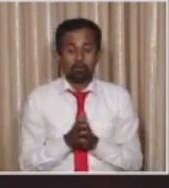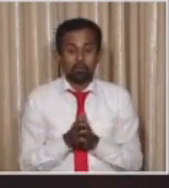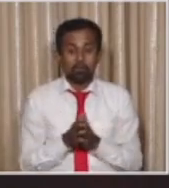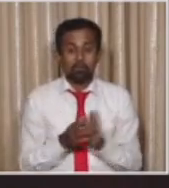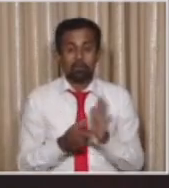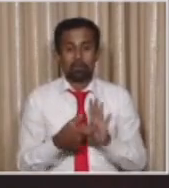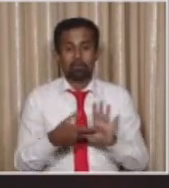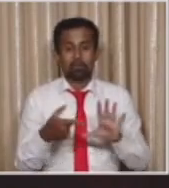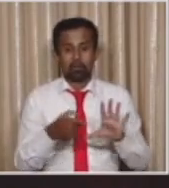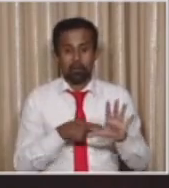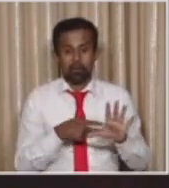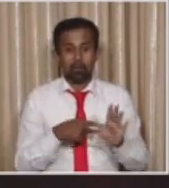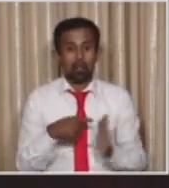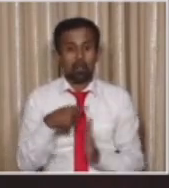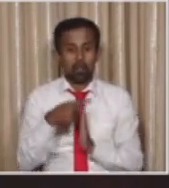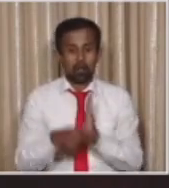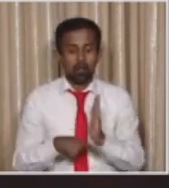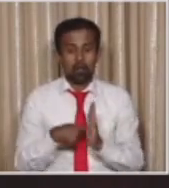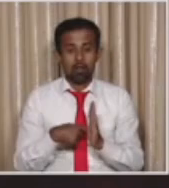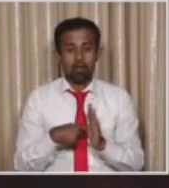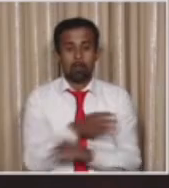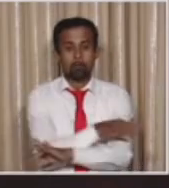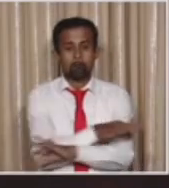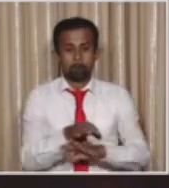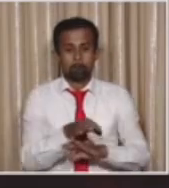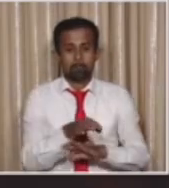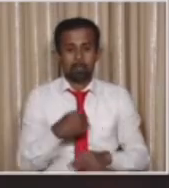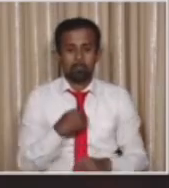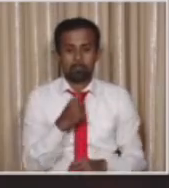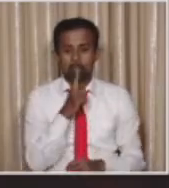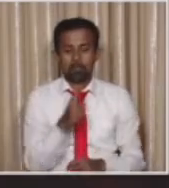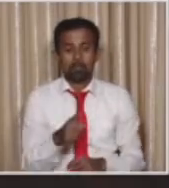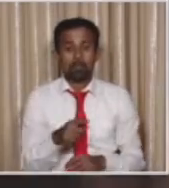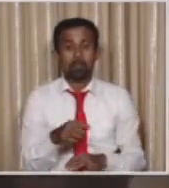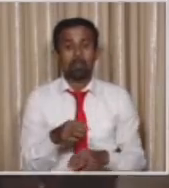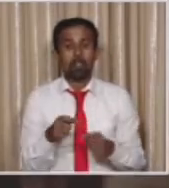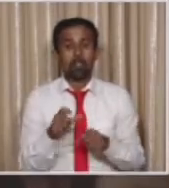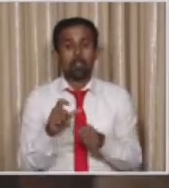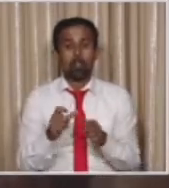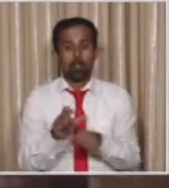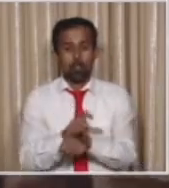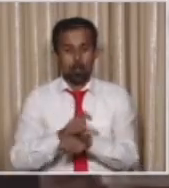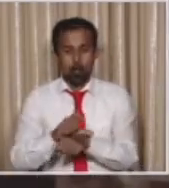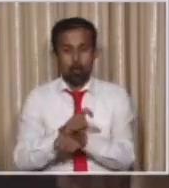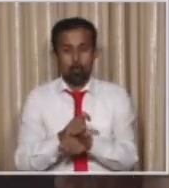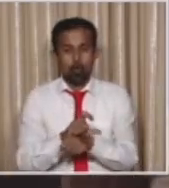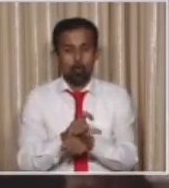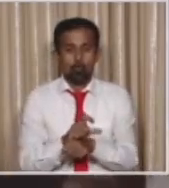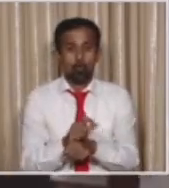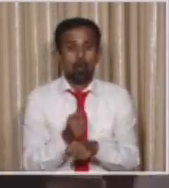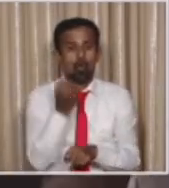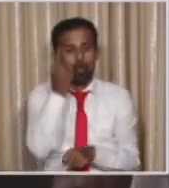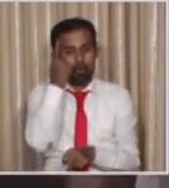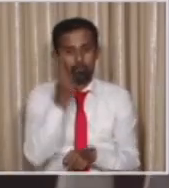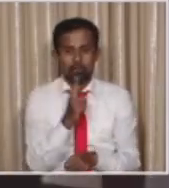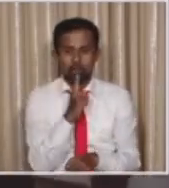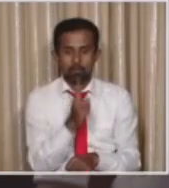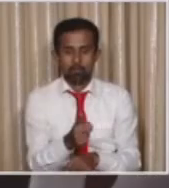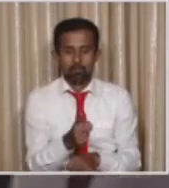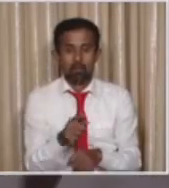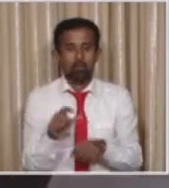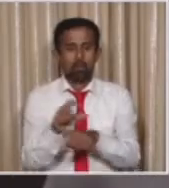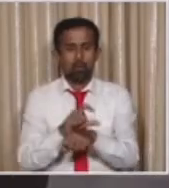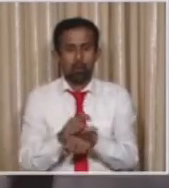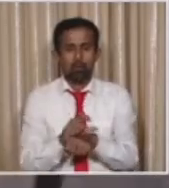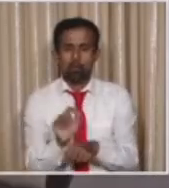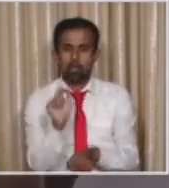उत्साहे श्रीलांकिक मोडले विदियट तमाय अपि मे स्वाधीन कमीशन सभा पिलिबंद कारणव अंदुनगन दैन मे